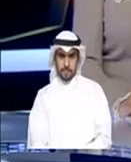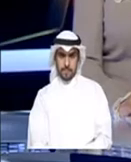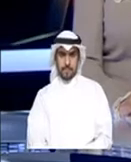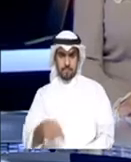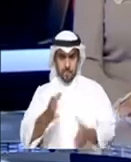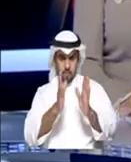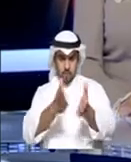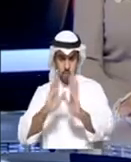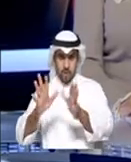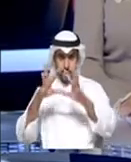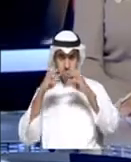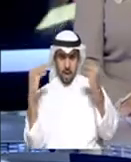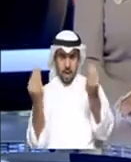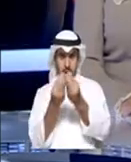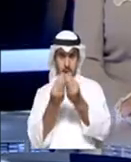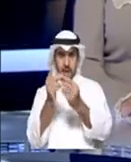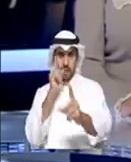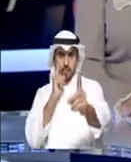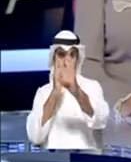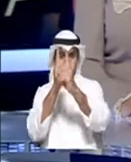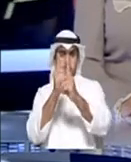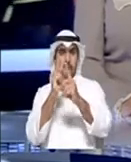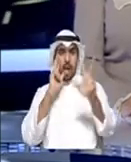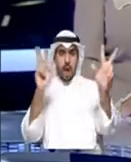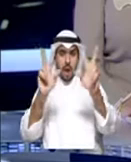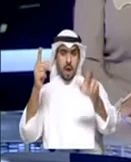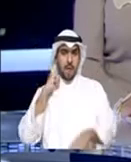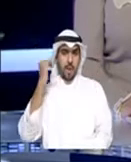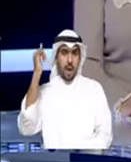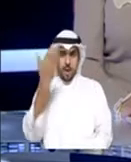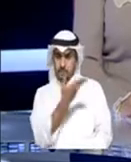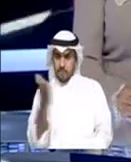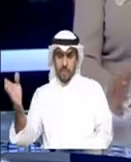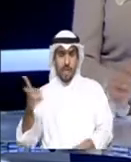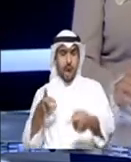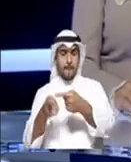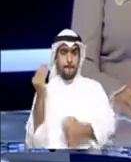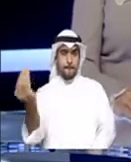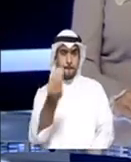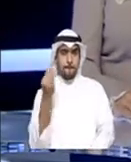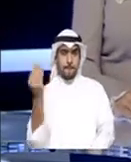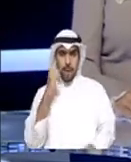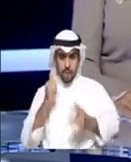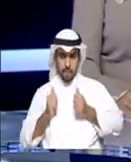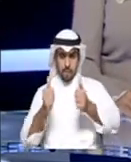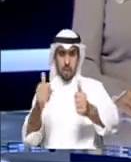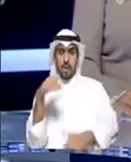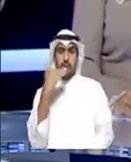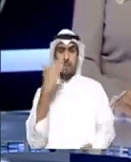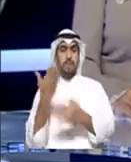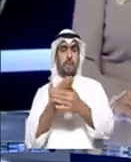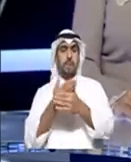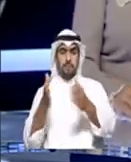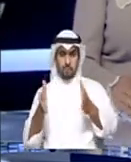تنظم هيئة الملتقى الإعلامي العربي معرضا للمبادرات الشبابية التطوعية، وذلك على هامش فعاليات جائزة